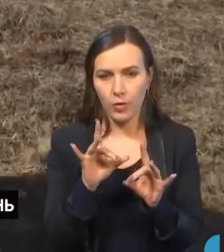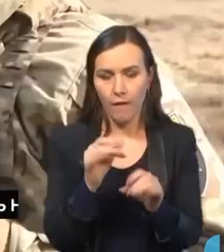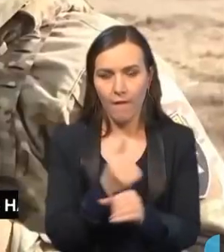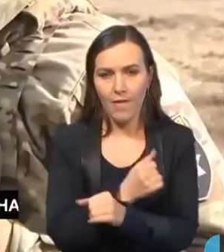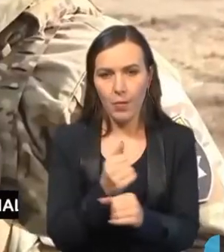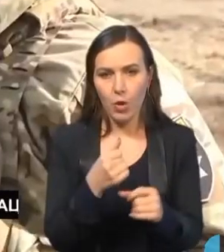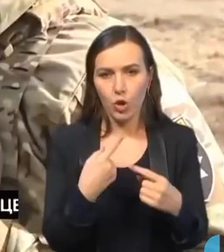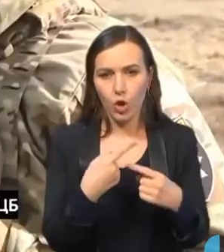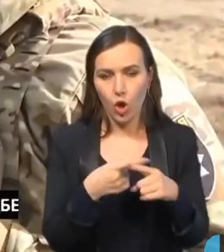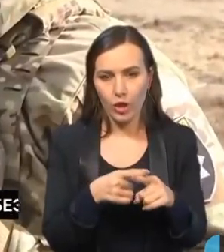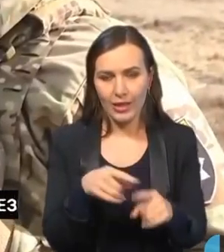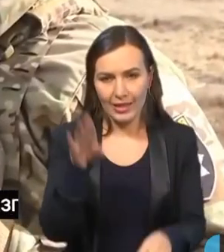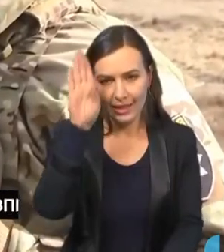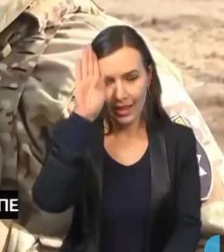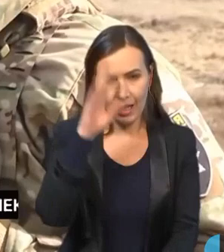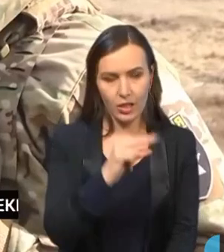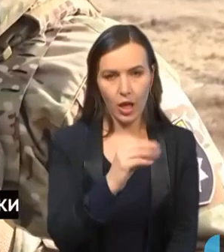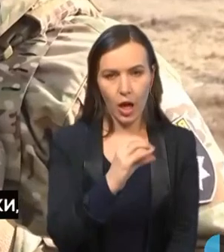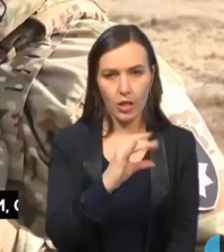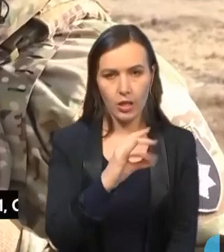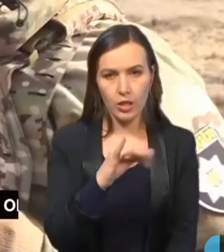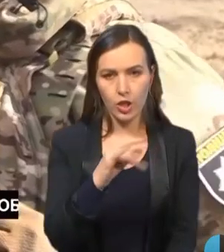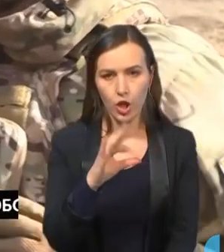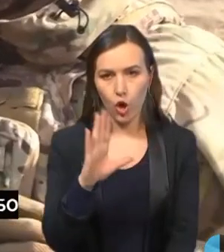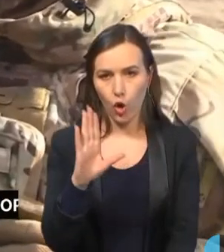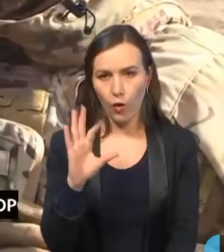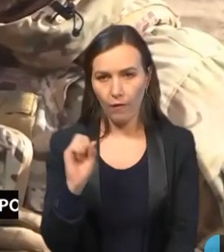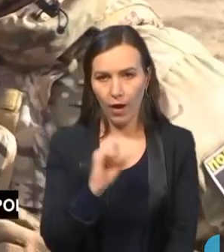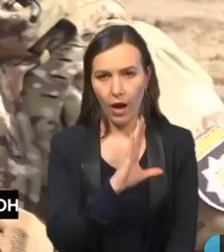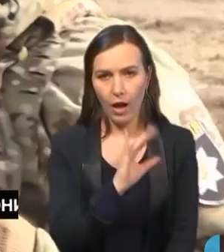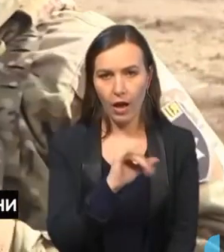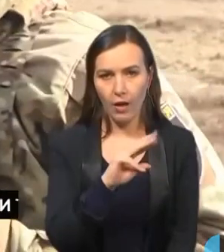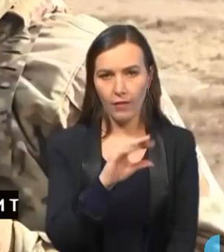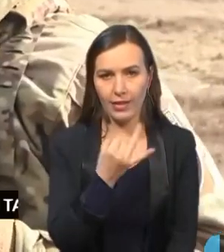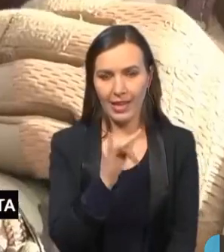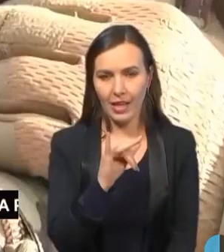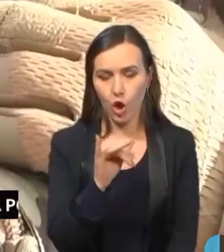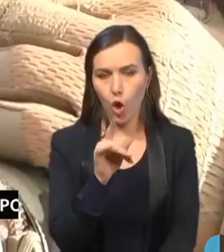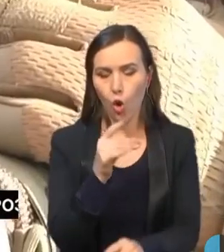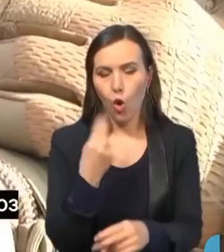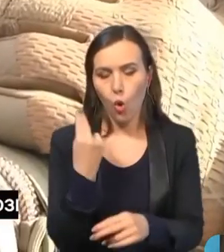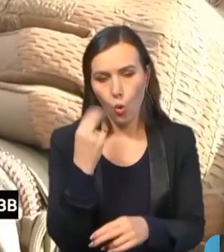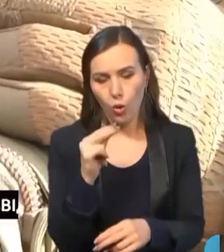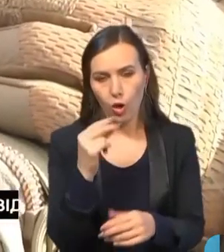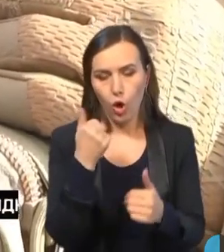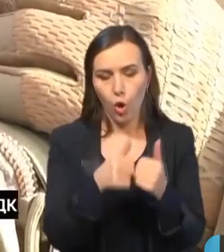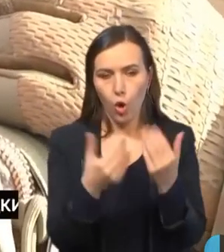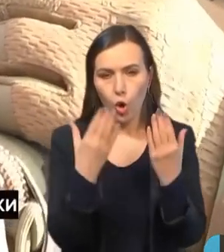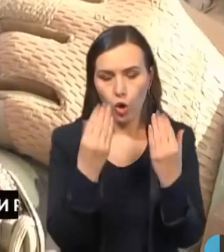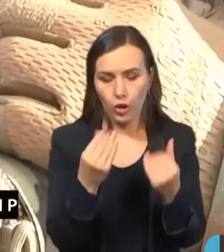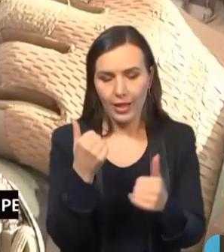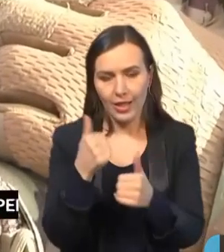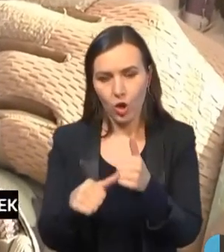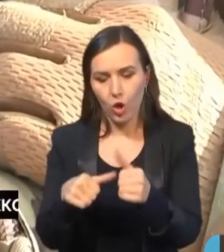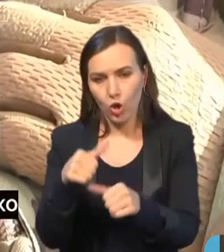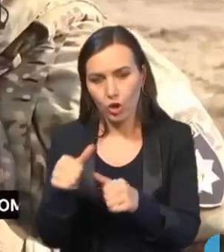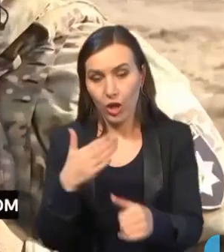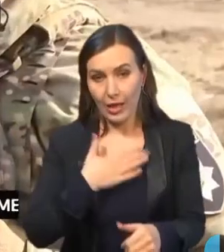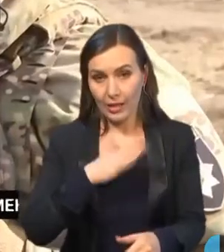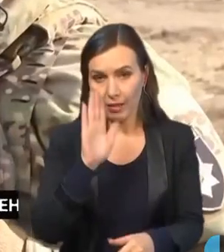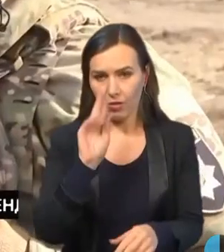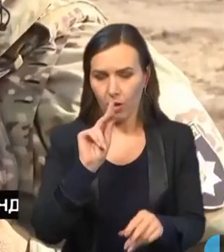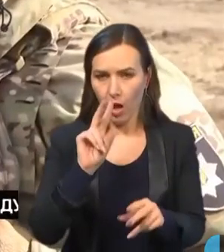Віталій. Удосконалюємо, бо кожен день, кожного року наші вороги також удосконалюються.